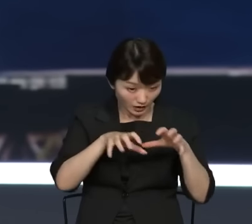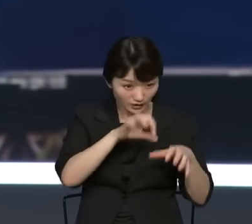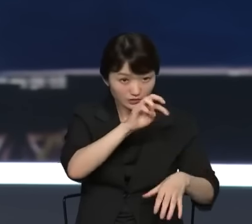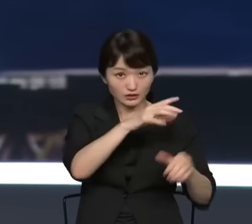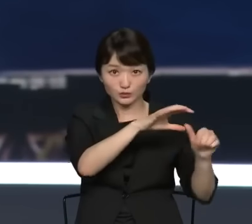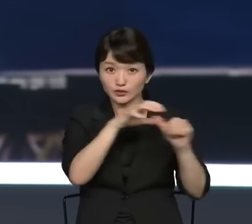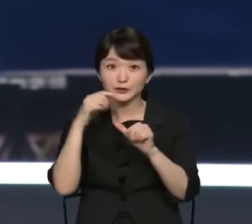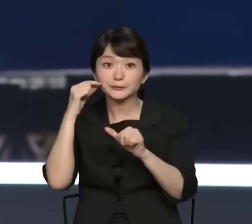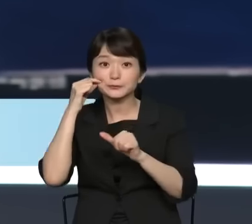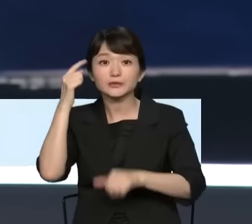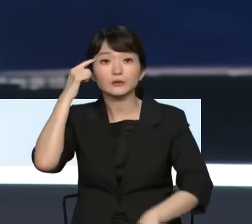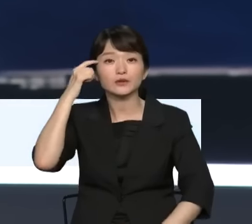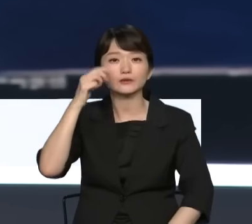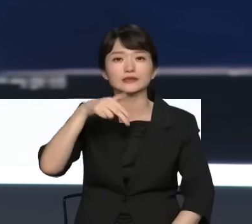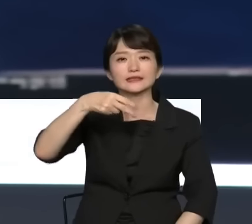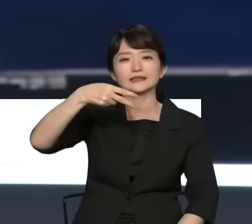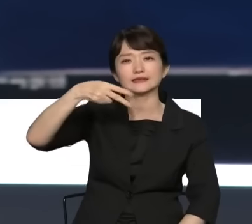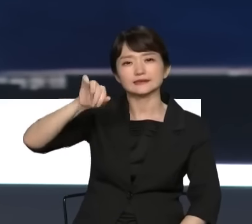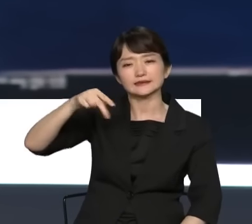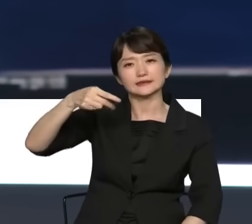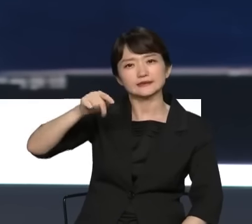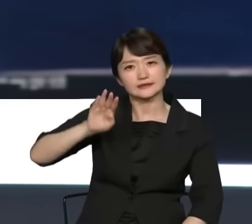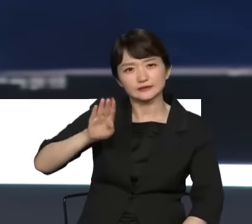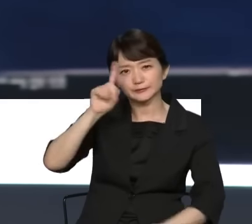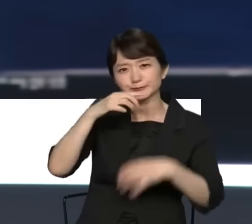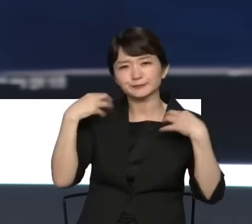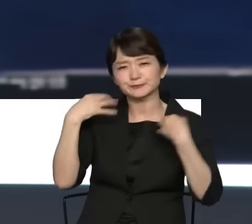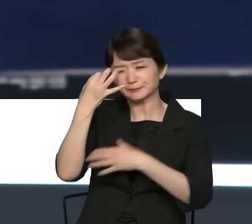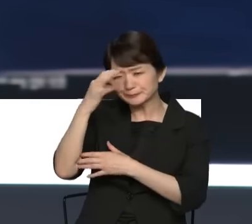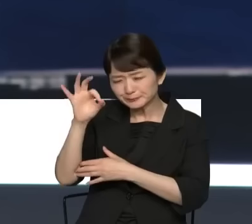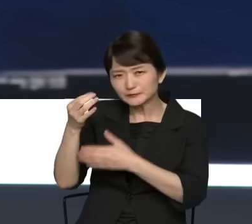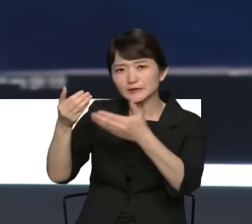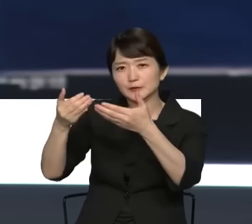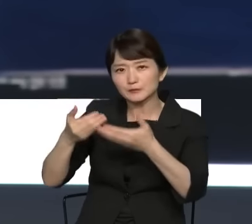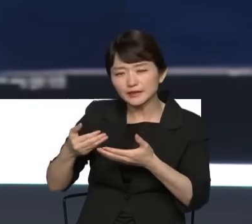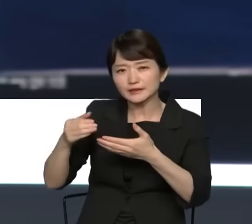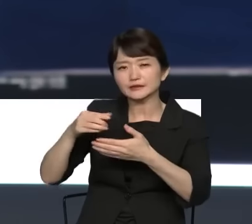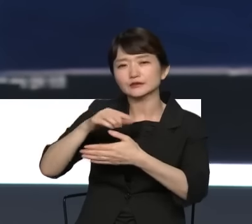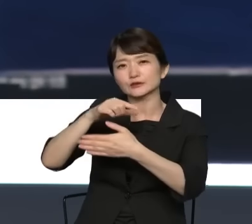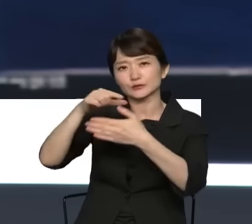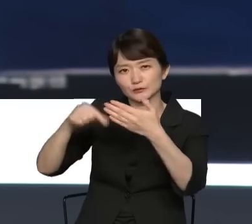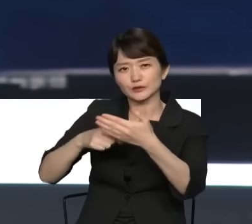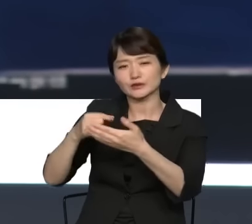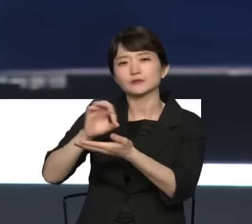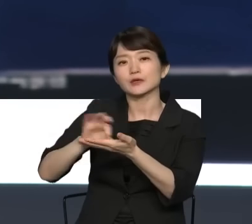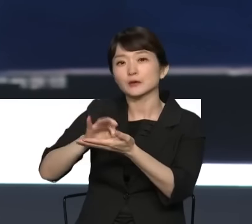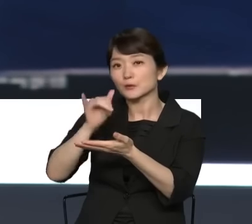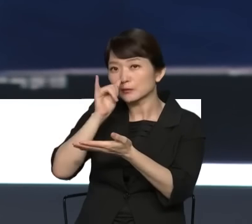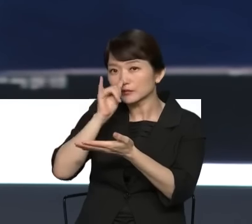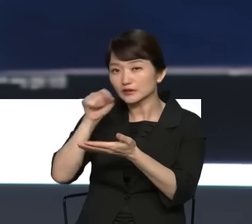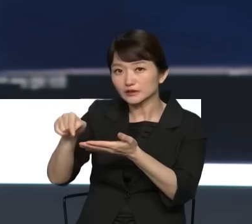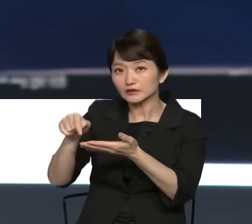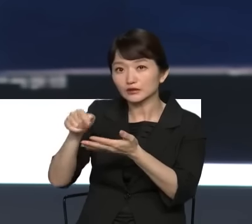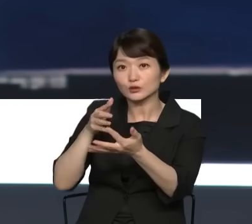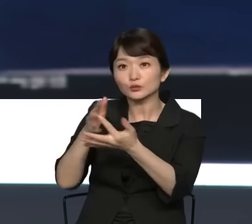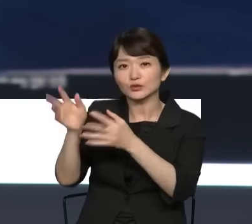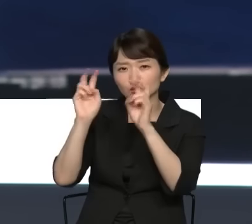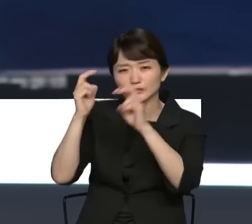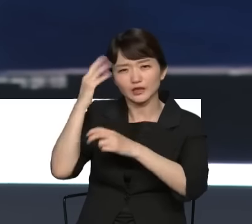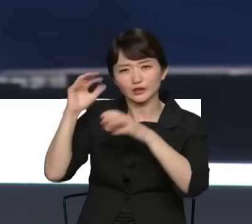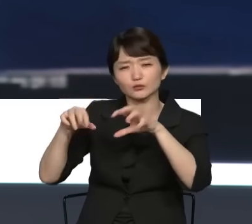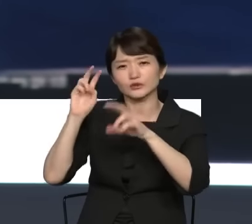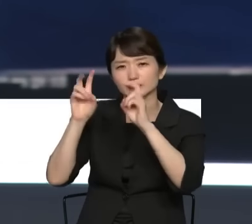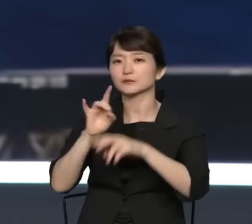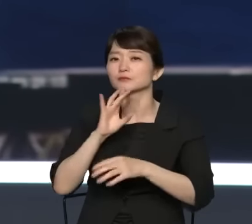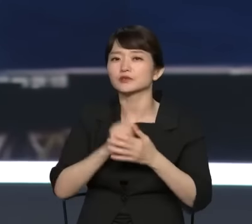세이라는 정부의 인증을 받은 클라우드만 사용이 가능한데이를 통과한 업체가 국내 회사 뿐이기 때문입니다